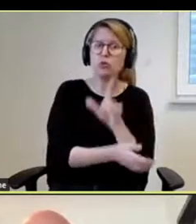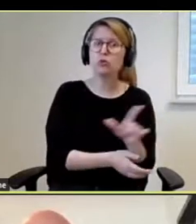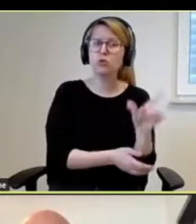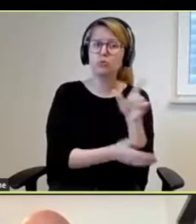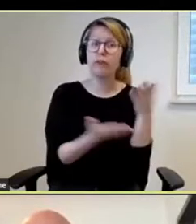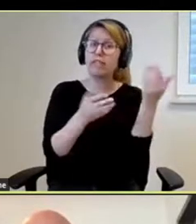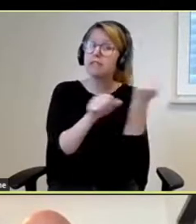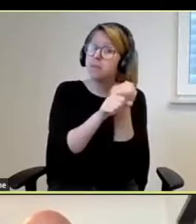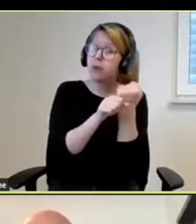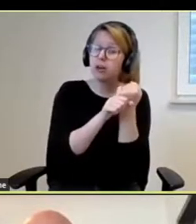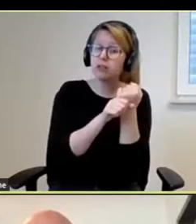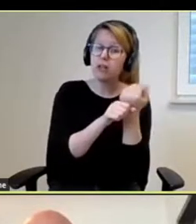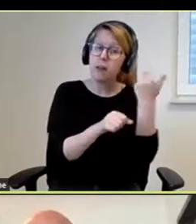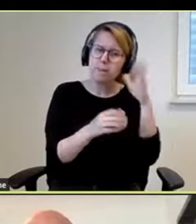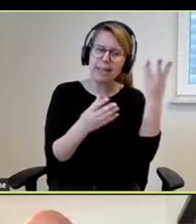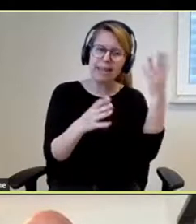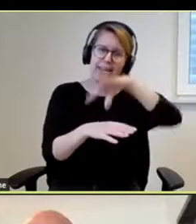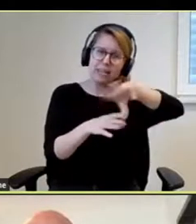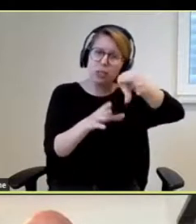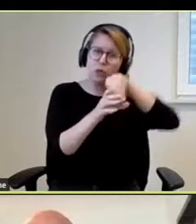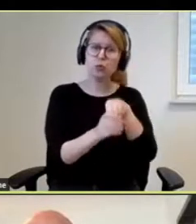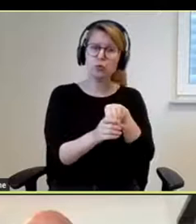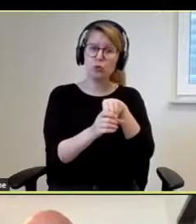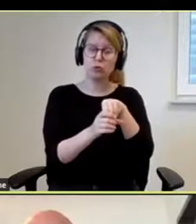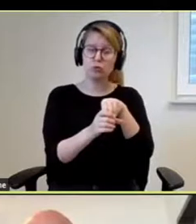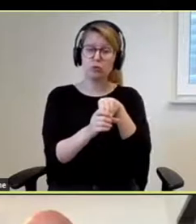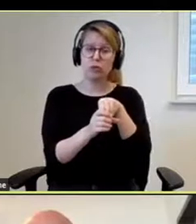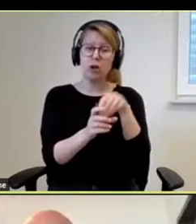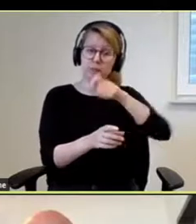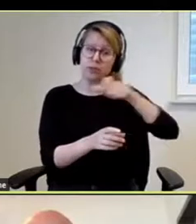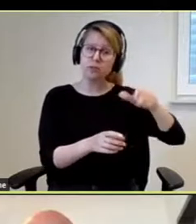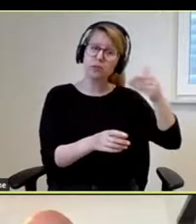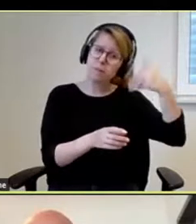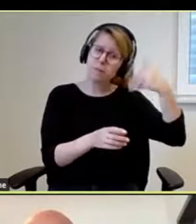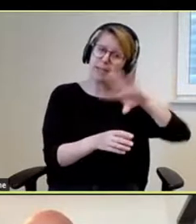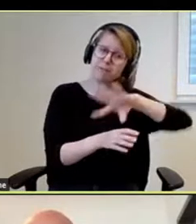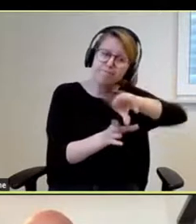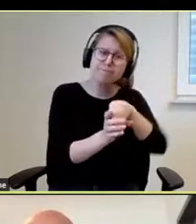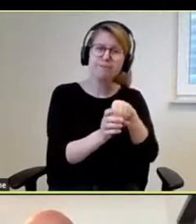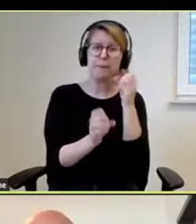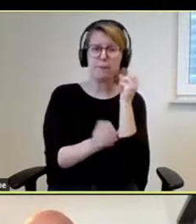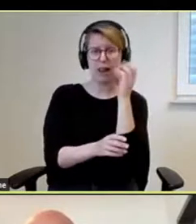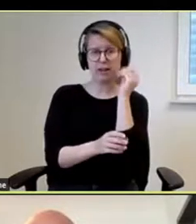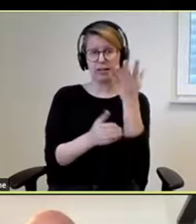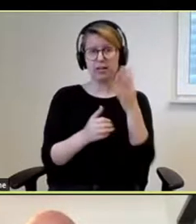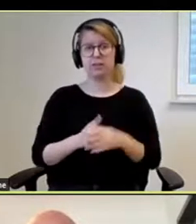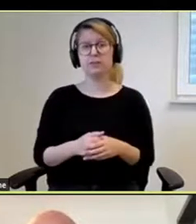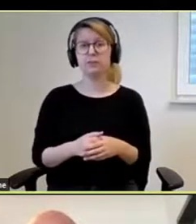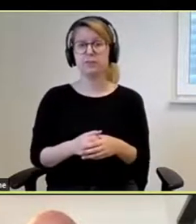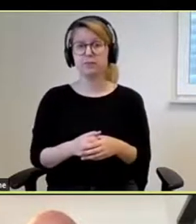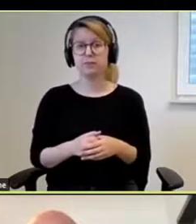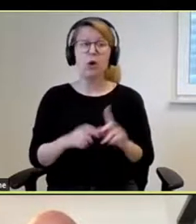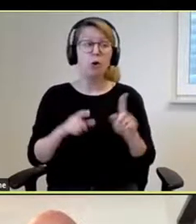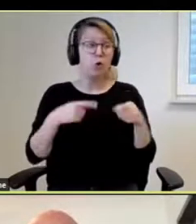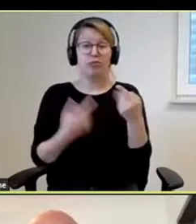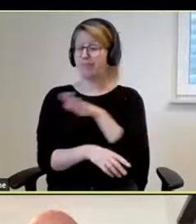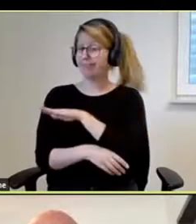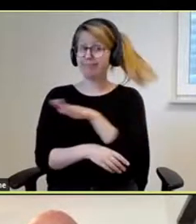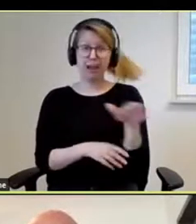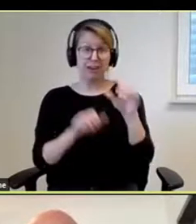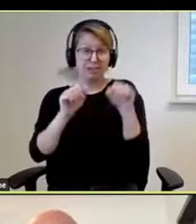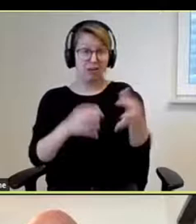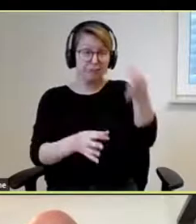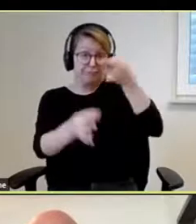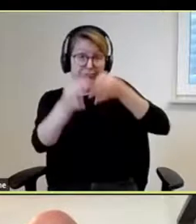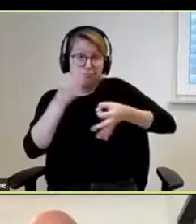Inklusion, für Leid mit anzubannen an unserem Alltag. Und genau, also und ihr alle Gürten, für ihr Frauen,